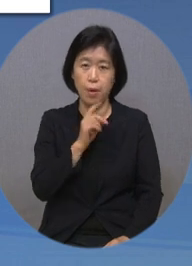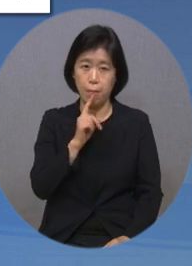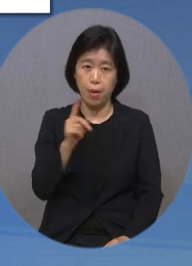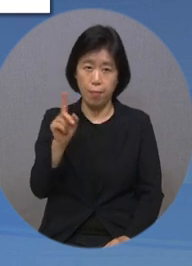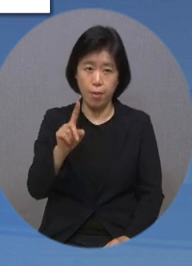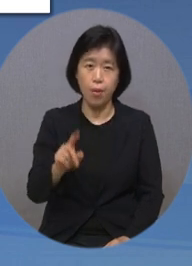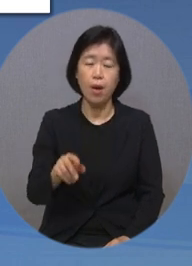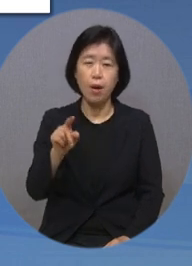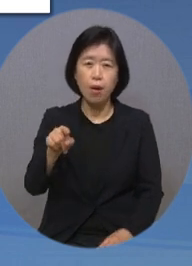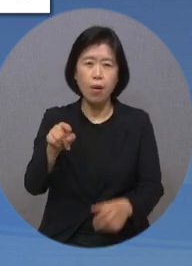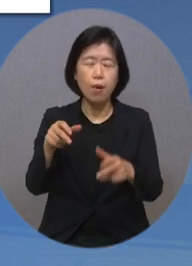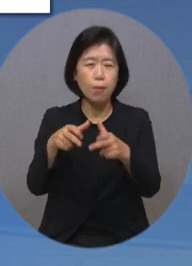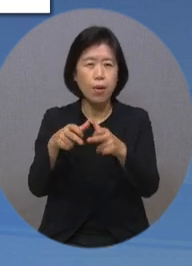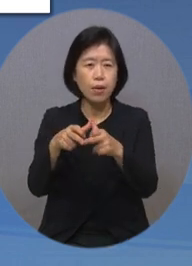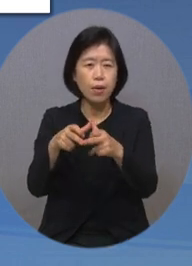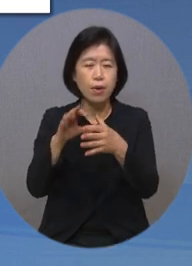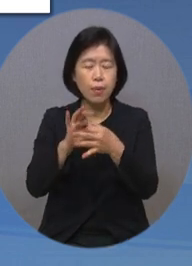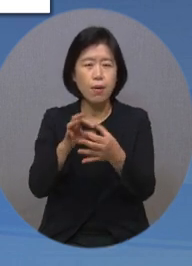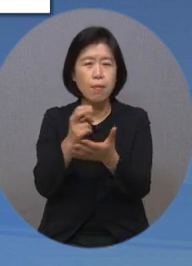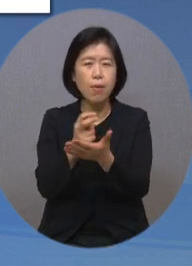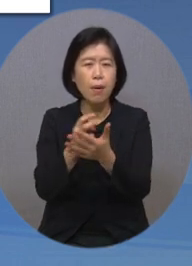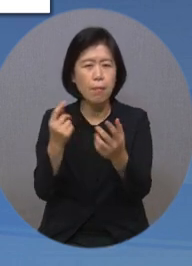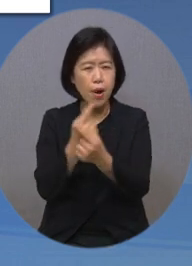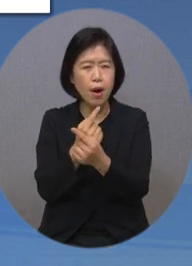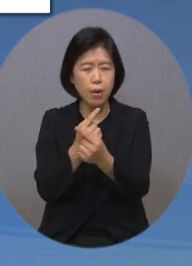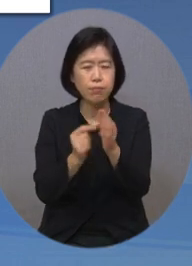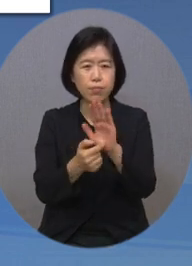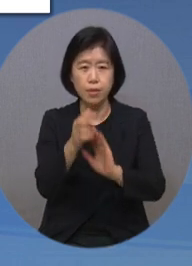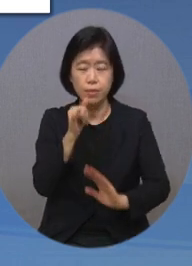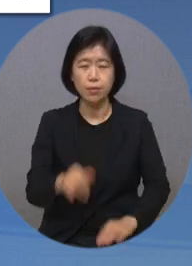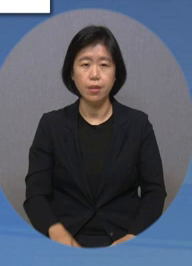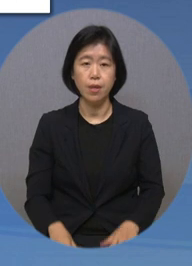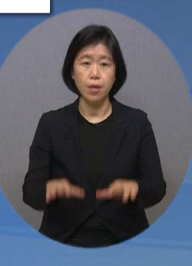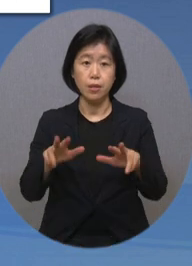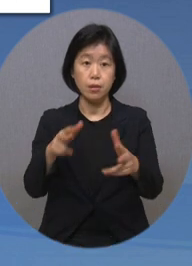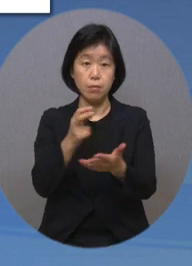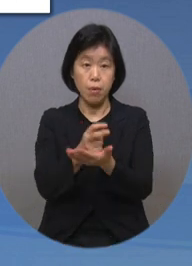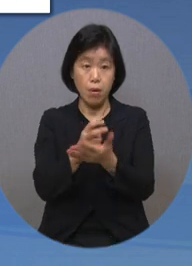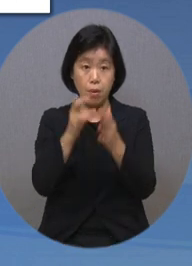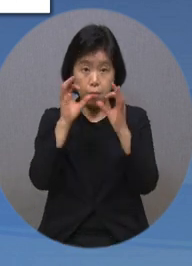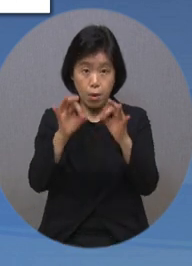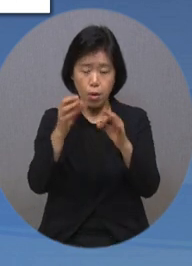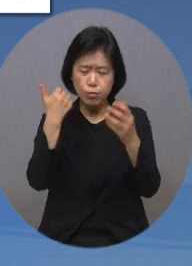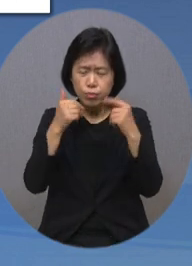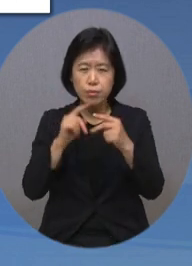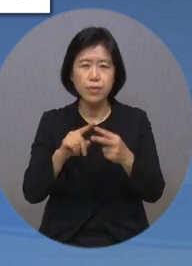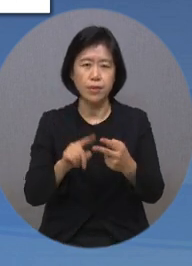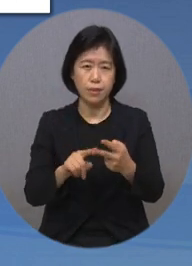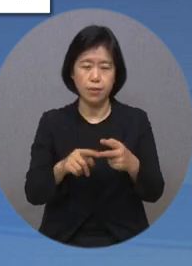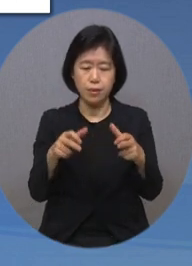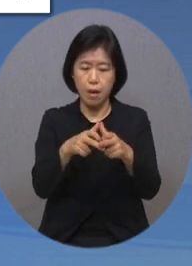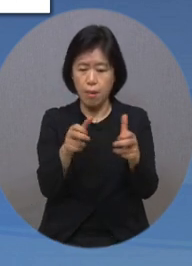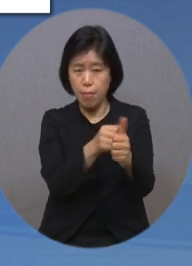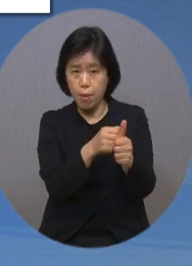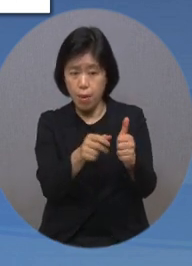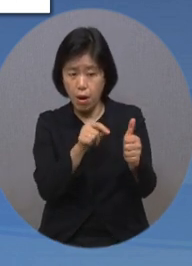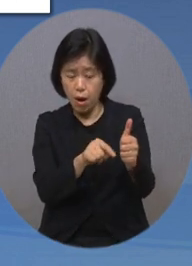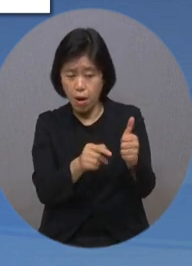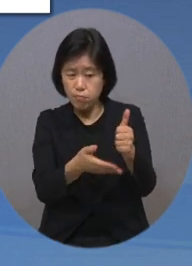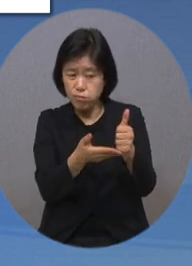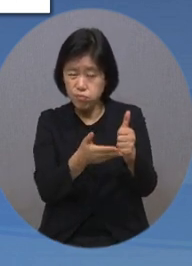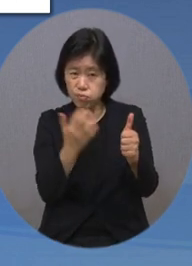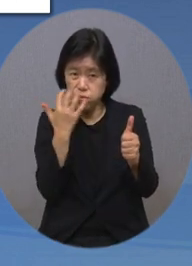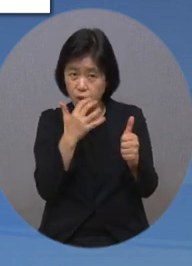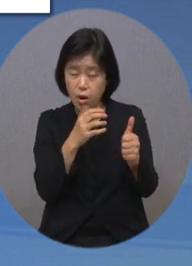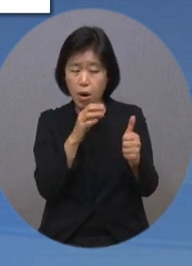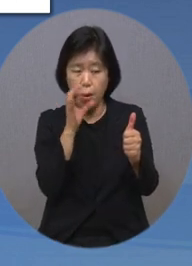일부 개정 법률안을 대표 발의했습니다. 현재 관련법에서는 누구든지 장애인 학대와 장애인 대상 성범죄를 알게